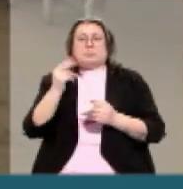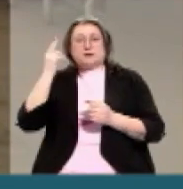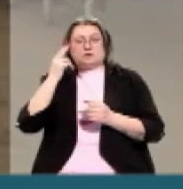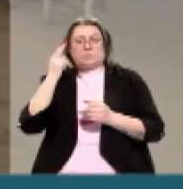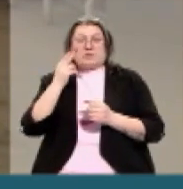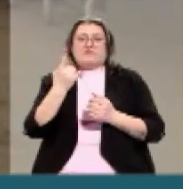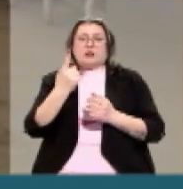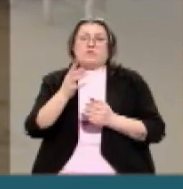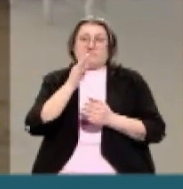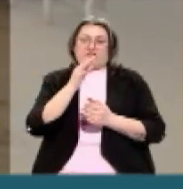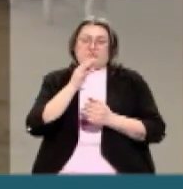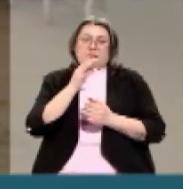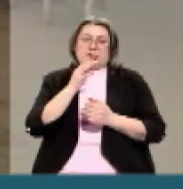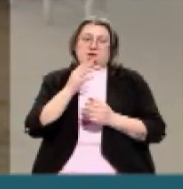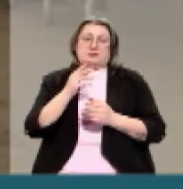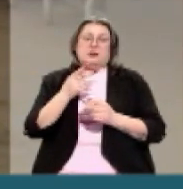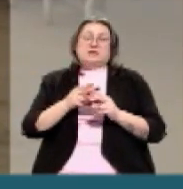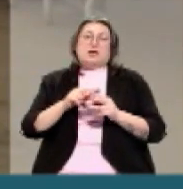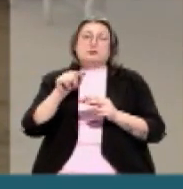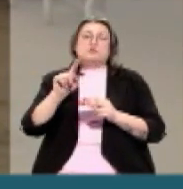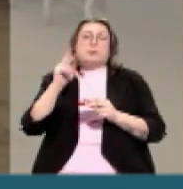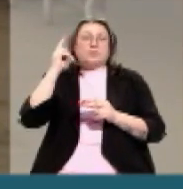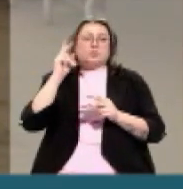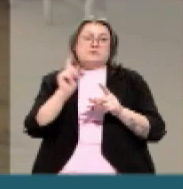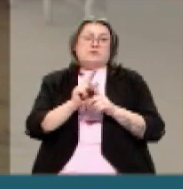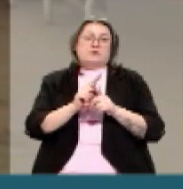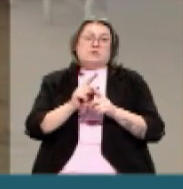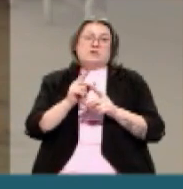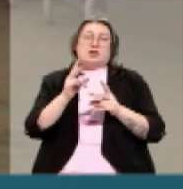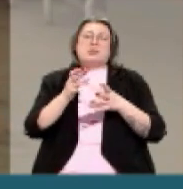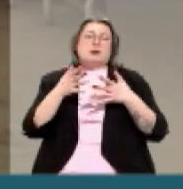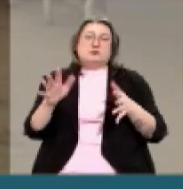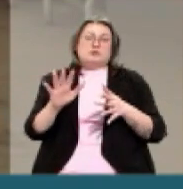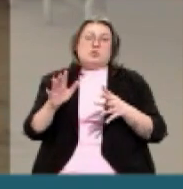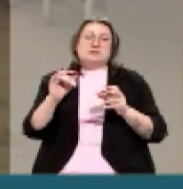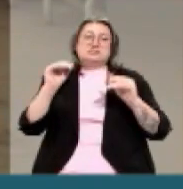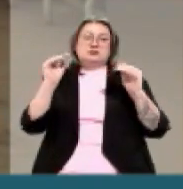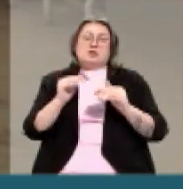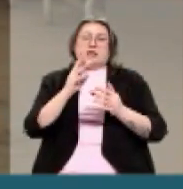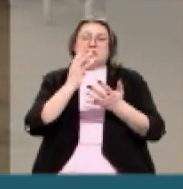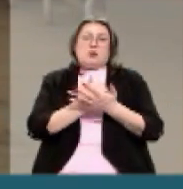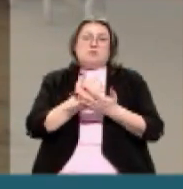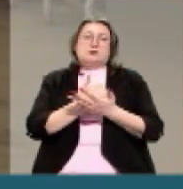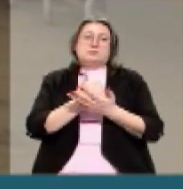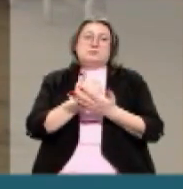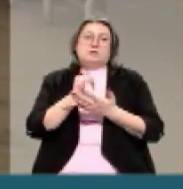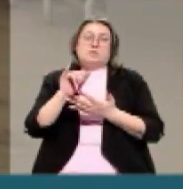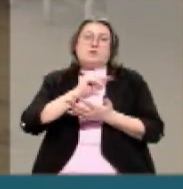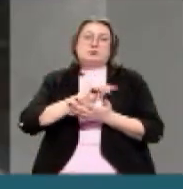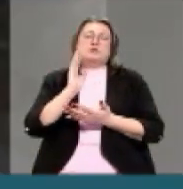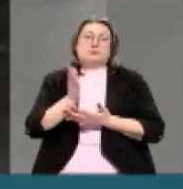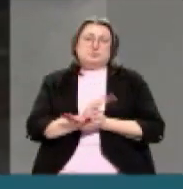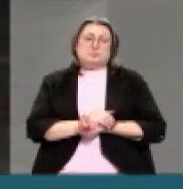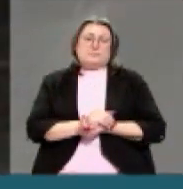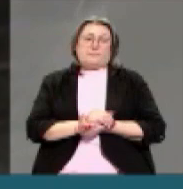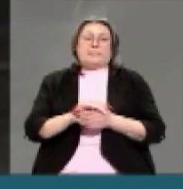пособие одновременно. Ну, это к слову о том, что пособие все равно оно достаточно большое, и снижение доходов в любом случае у работников